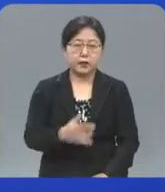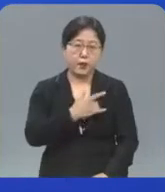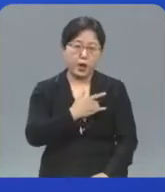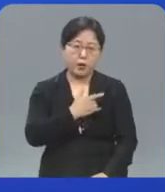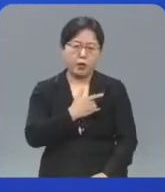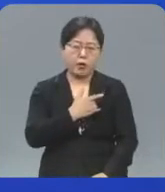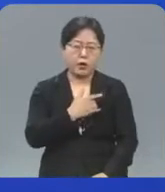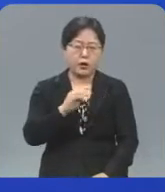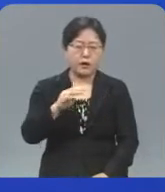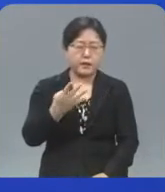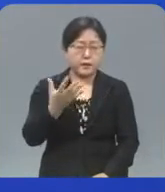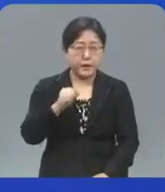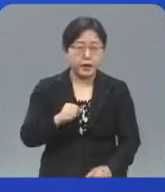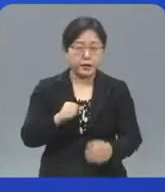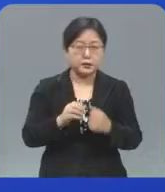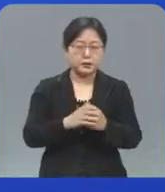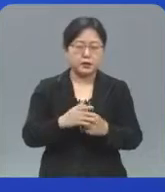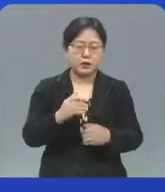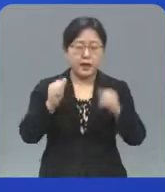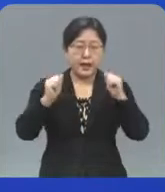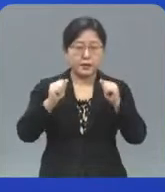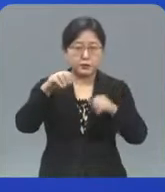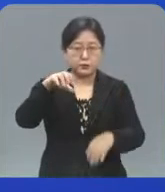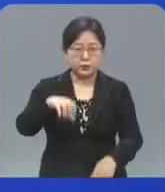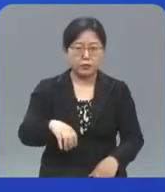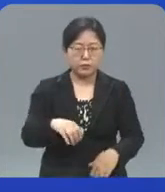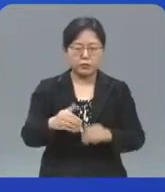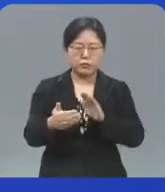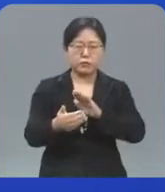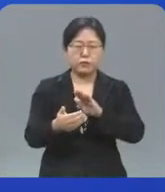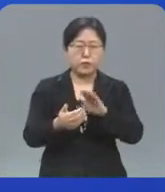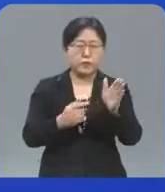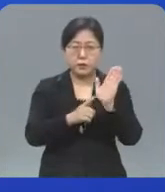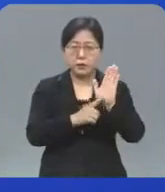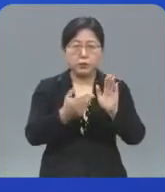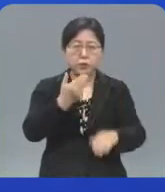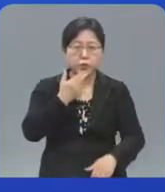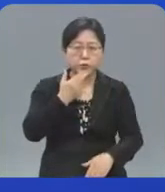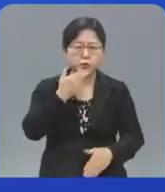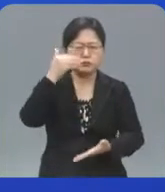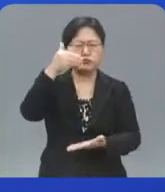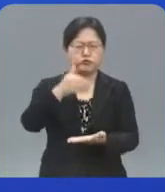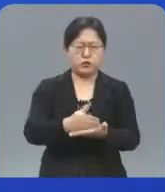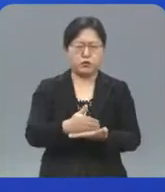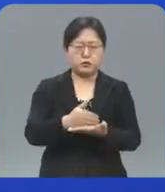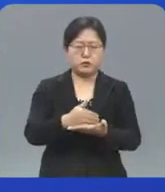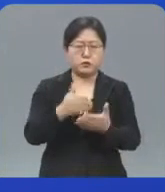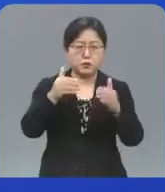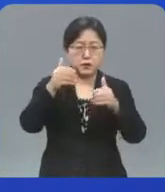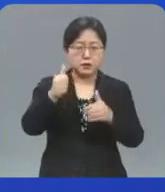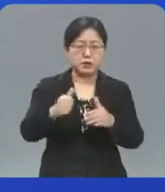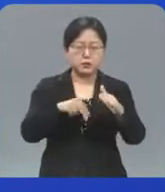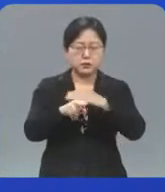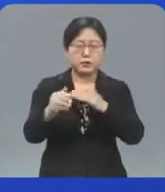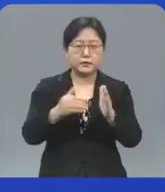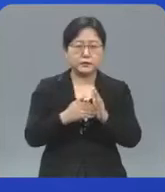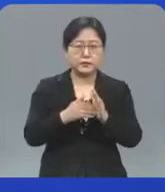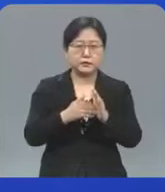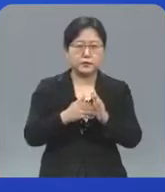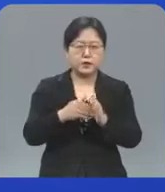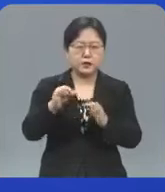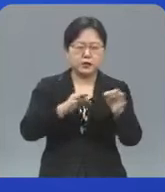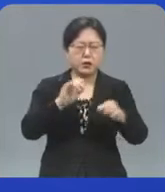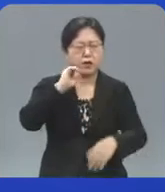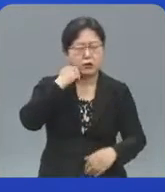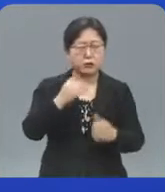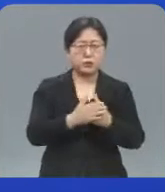회원이 수백 명에 이르는 광주광역시의 한 헬스장이 예고 없이 문을 닫고 업주가 잠적하는 일이 벌어졌습니다. 업주는 경영난